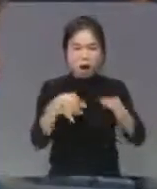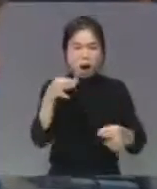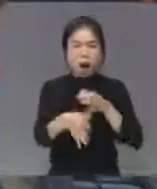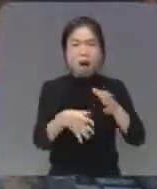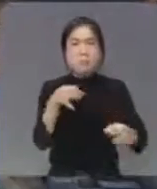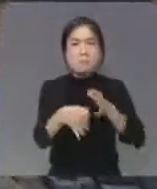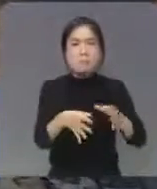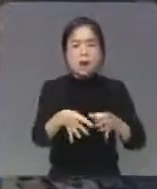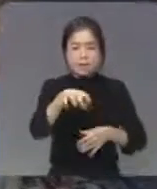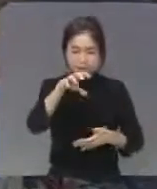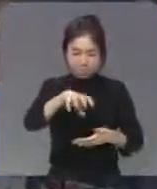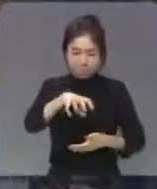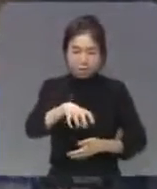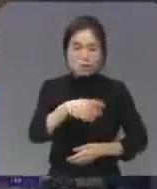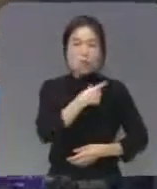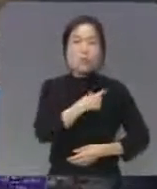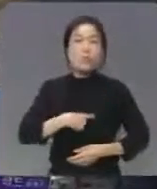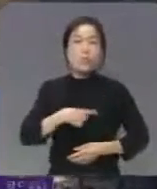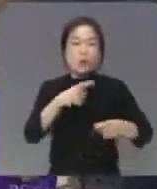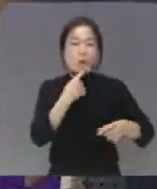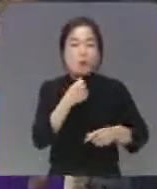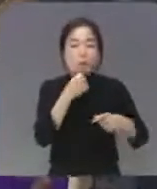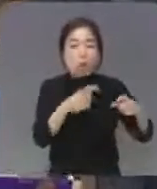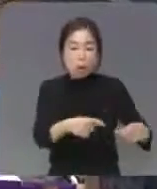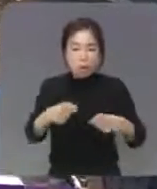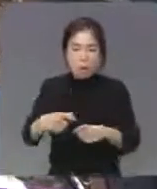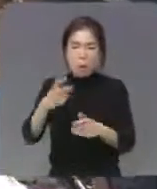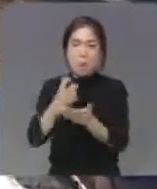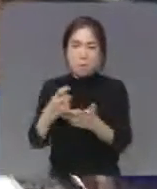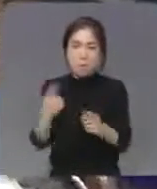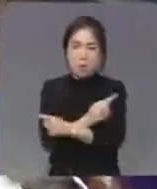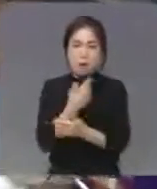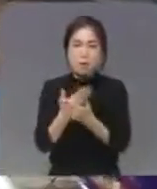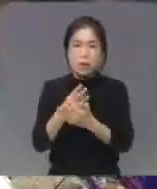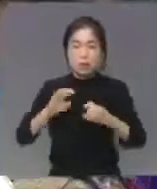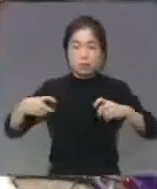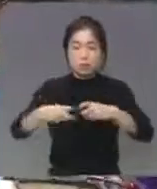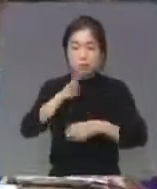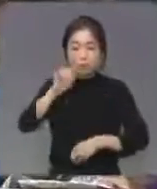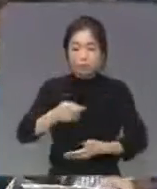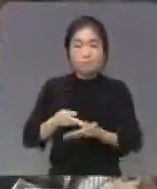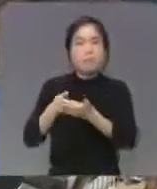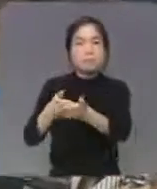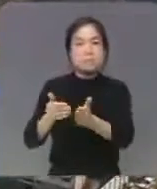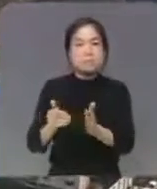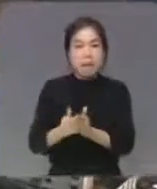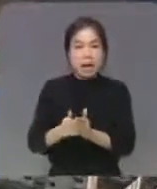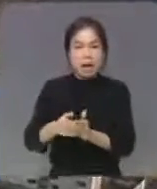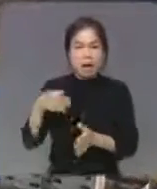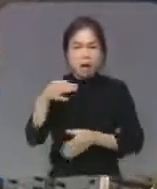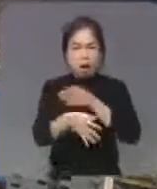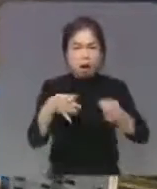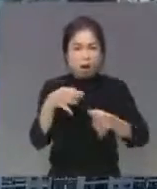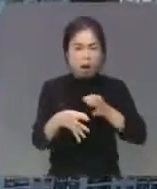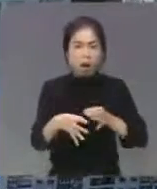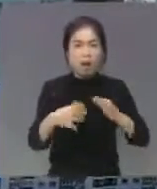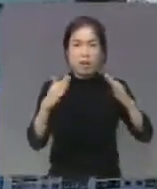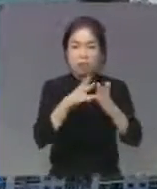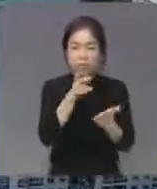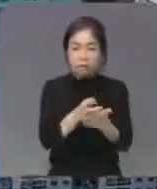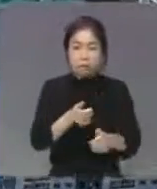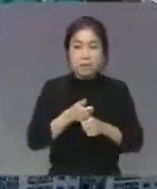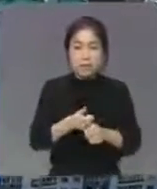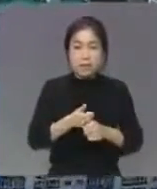을 동탄 위로 할 수 있도록 규정을 바꿔 달라고 국토교통부 에어컨 이었습니다 투기과열지구 는 주택법에